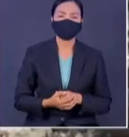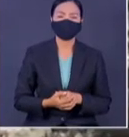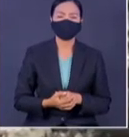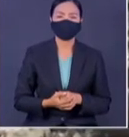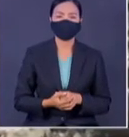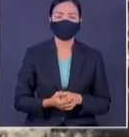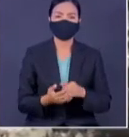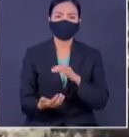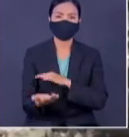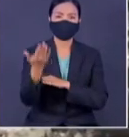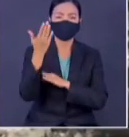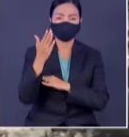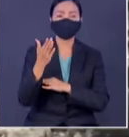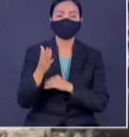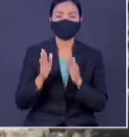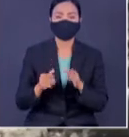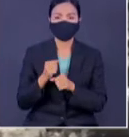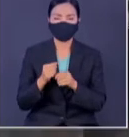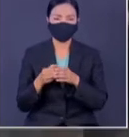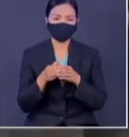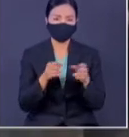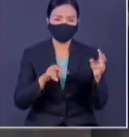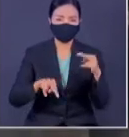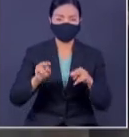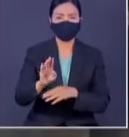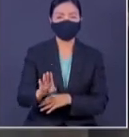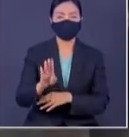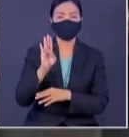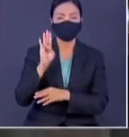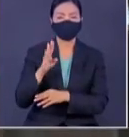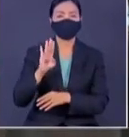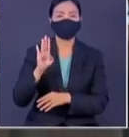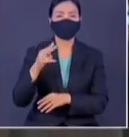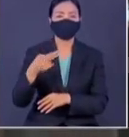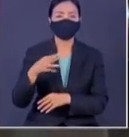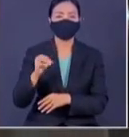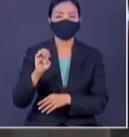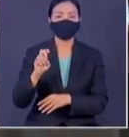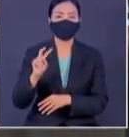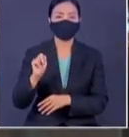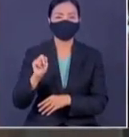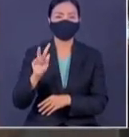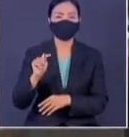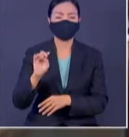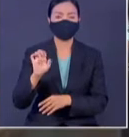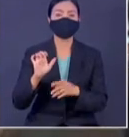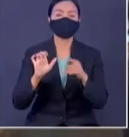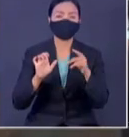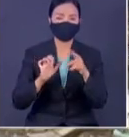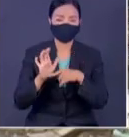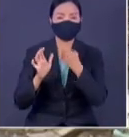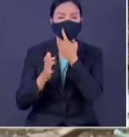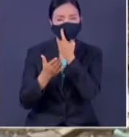ตั้งแต่ช่วงเช้านะครับเจ้าหน้าที่ควบคุมเพลิงที่เกิดขึ้นภายในบริษัทมิงตี้เคมีคอลจำกัดได้นะครับโรงงานผลิตเม็ดโฟเม็ดพลาสติกในซอยกิ่ง